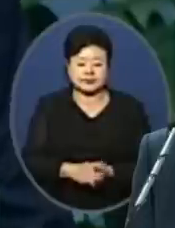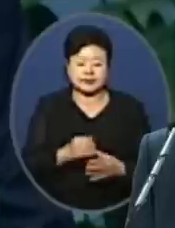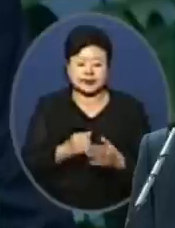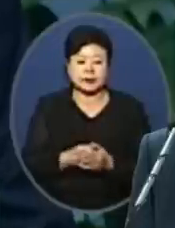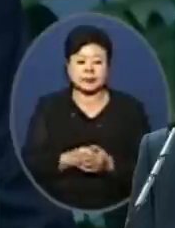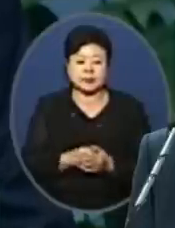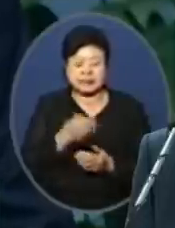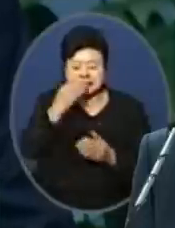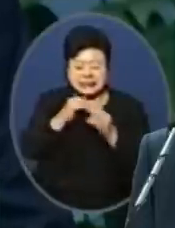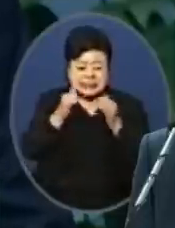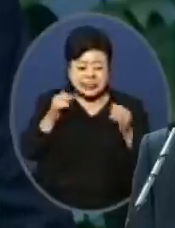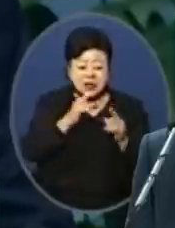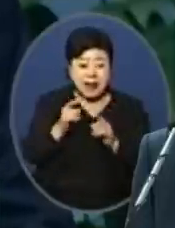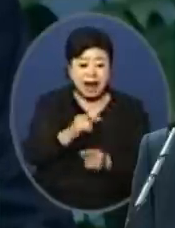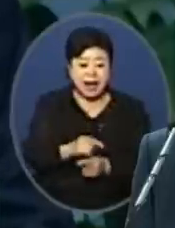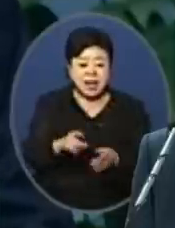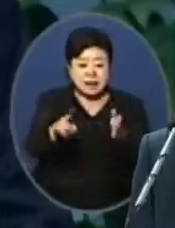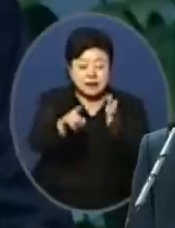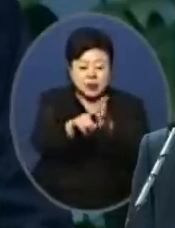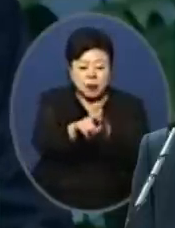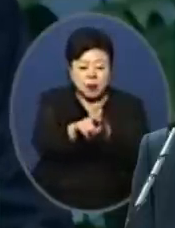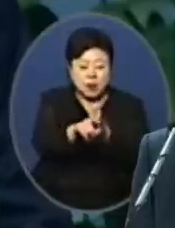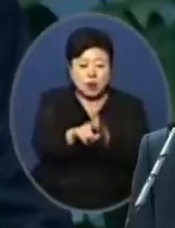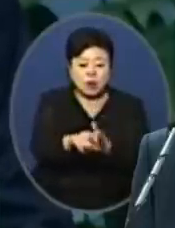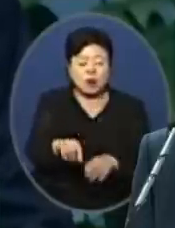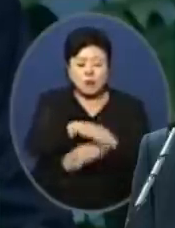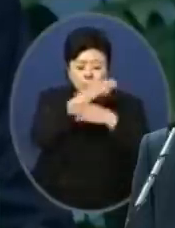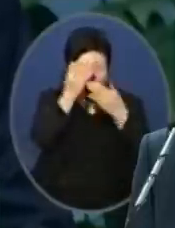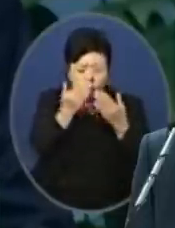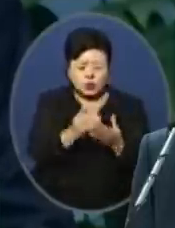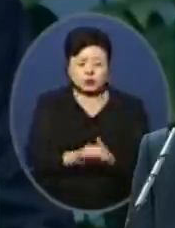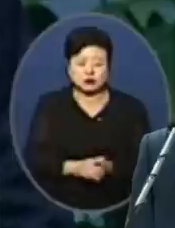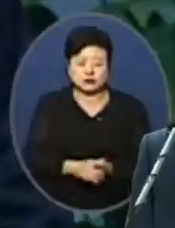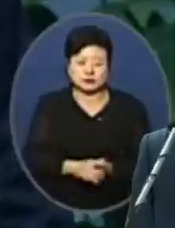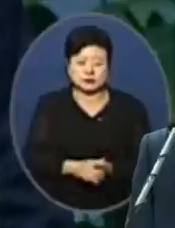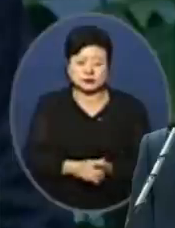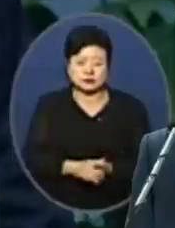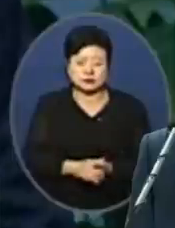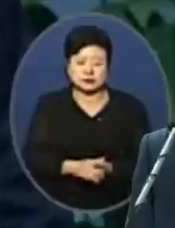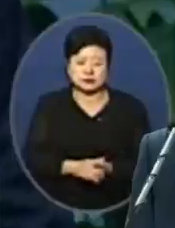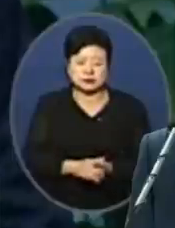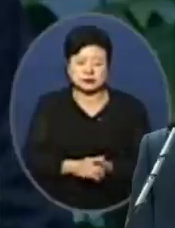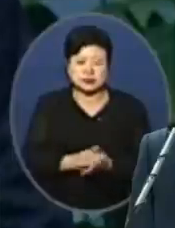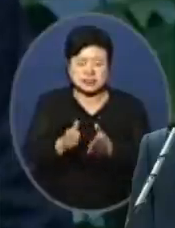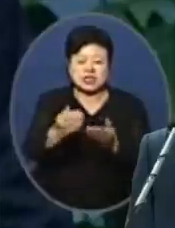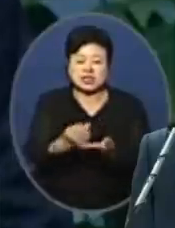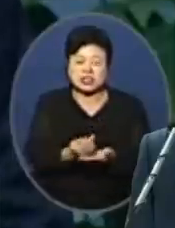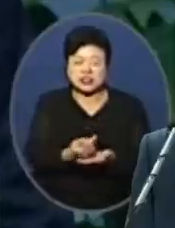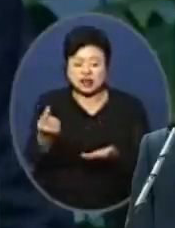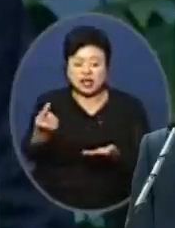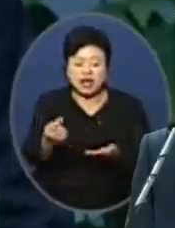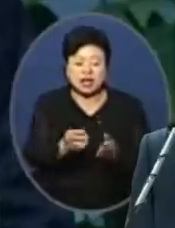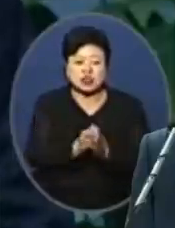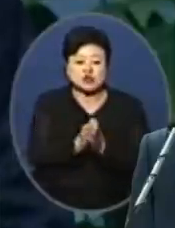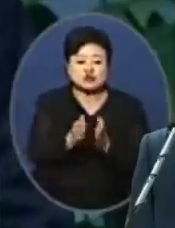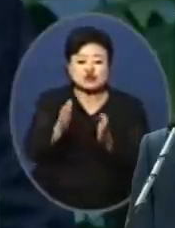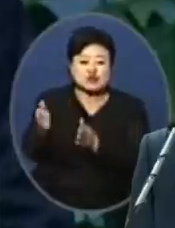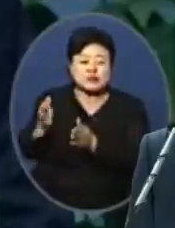그래서 이스라엘 백성들은 그 말을 듣고 전부 먼 길 떠날 준비를 다 했습니다.